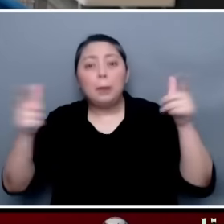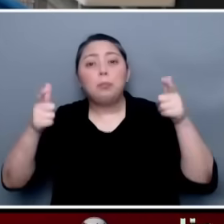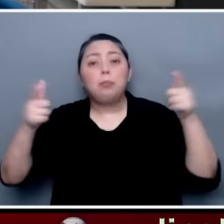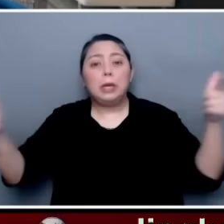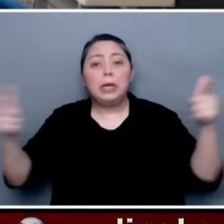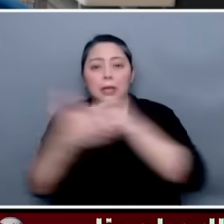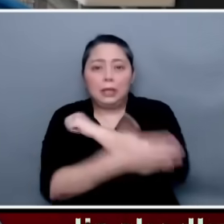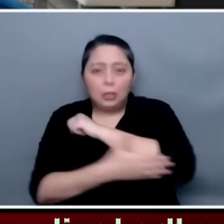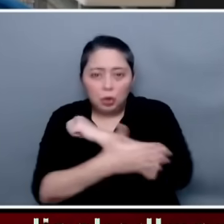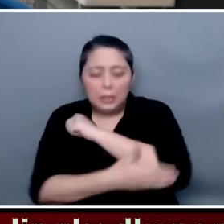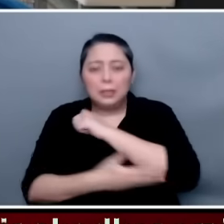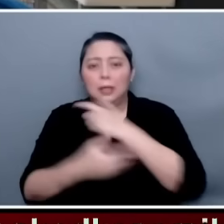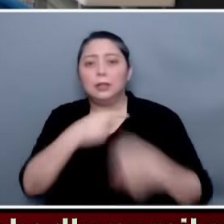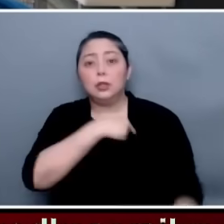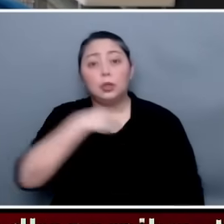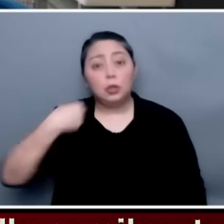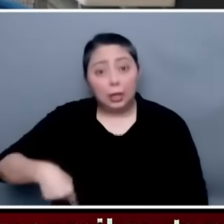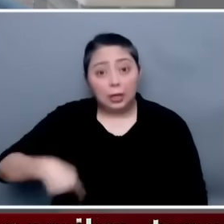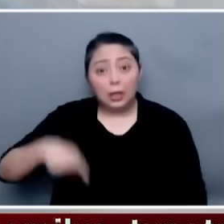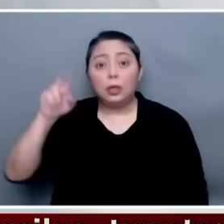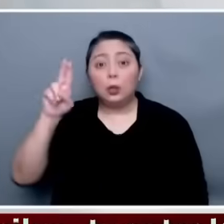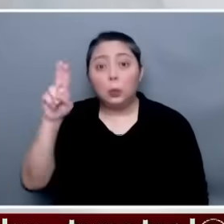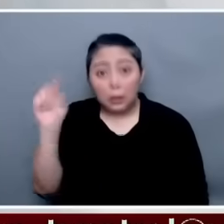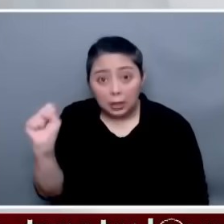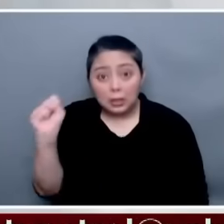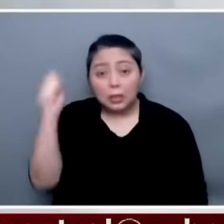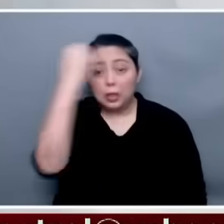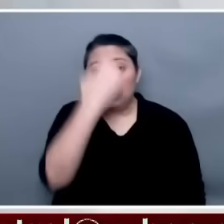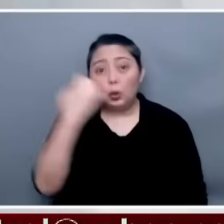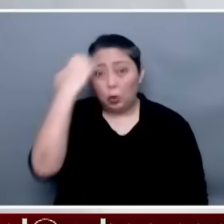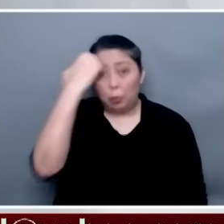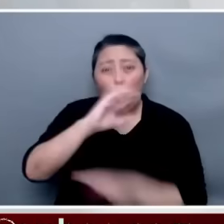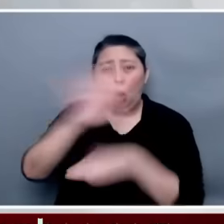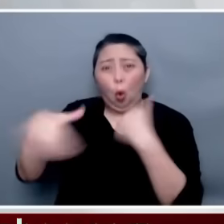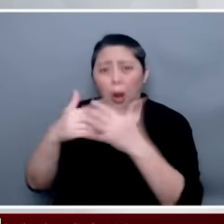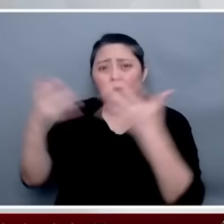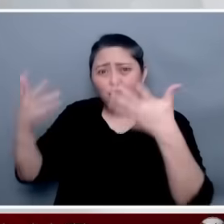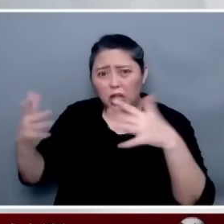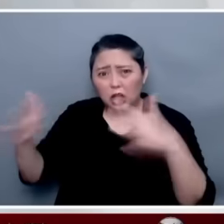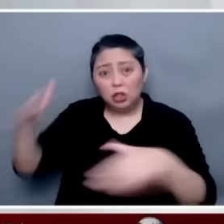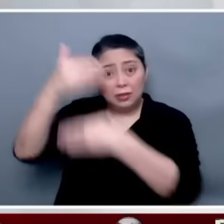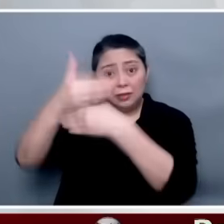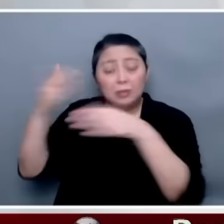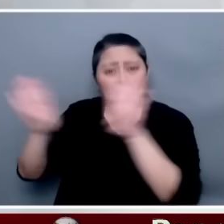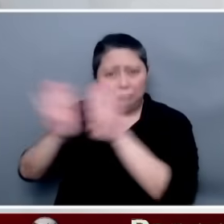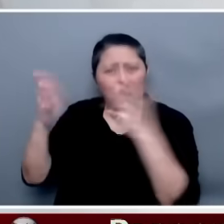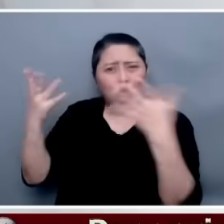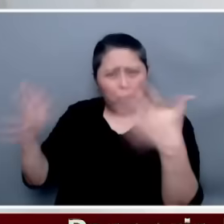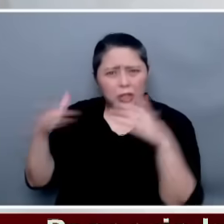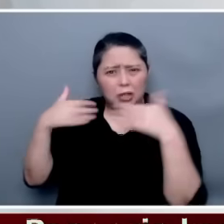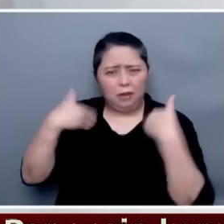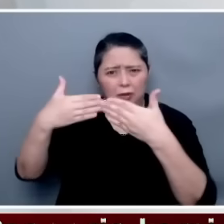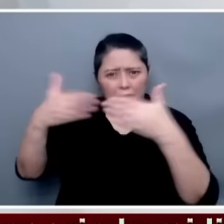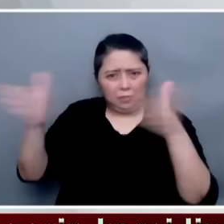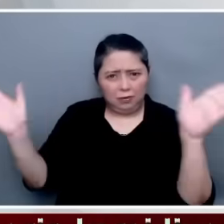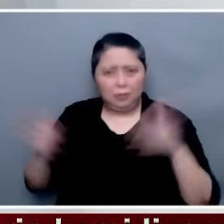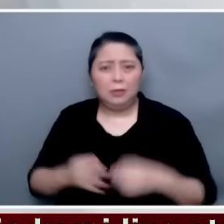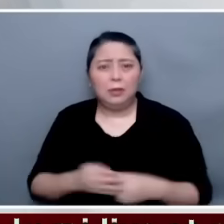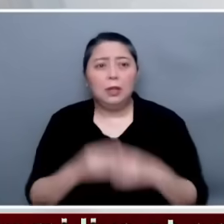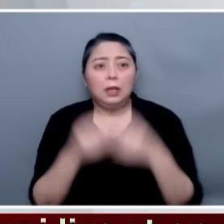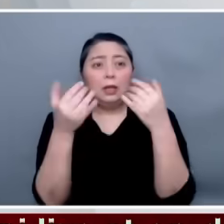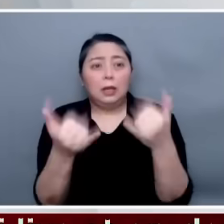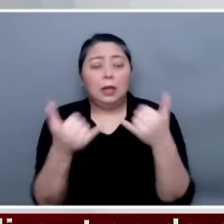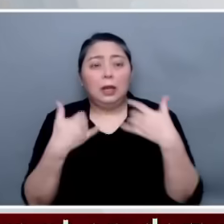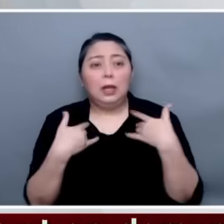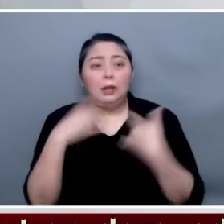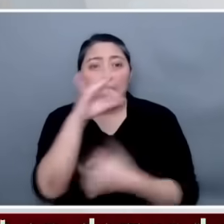Europe. Lahat sila tapos ng lockdown eh. Nasa 800 plus hanggang lagpas 1,000 piso nga ang bentahan ng